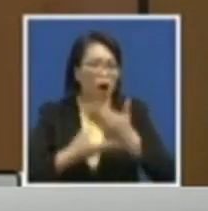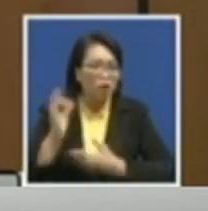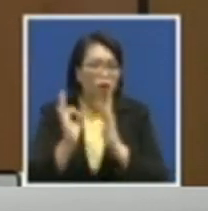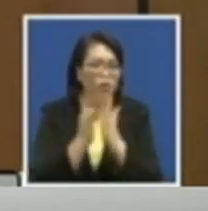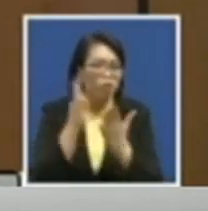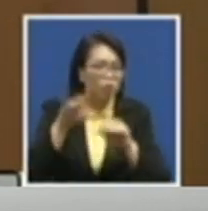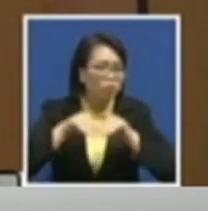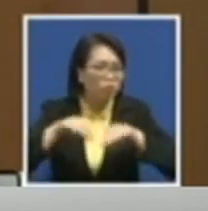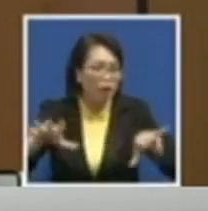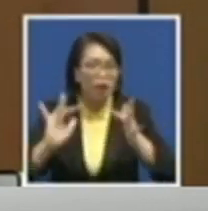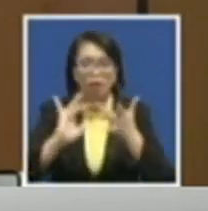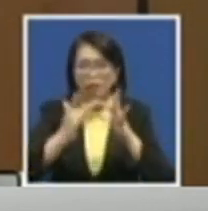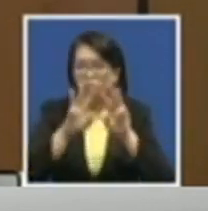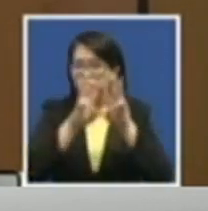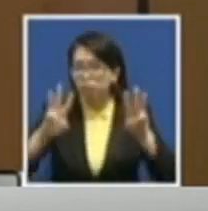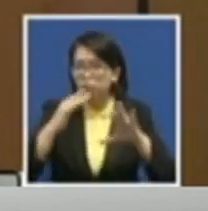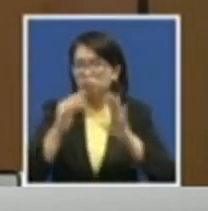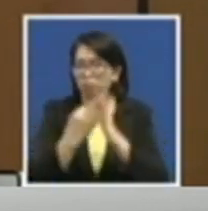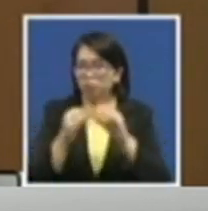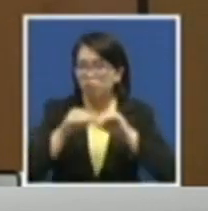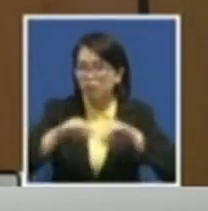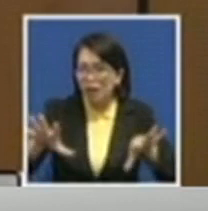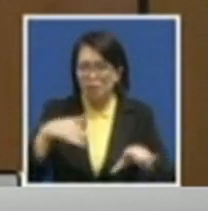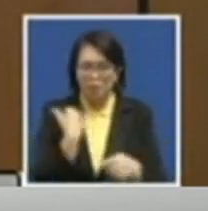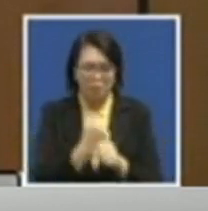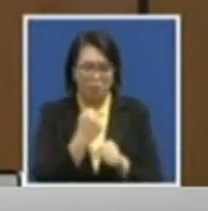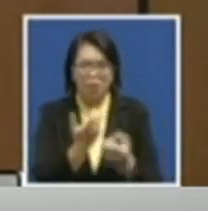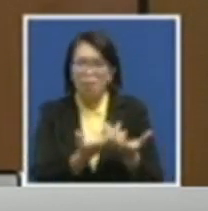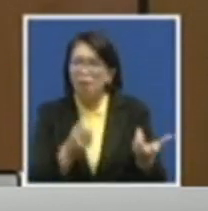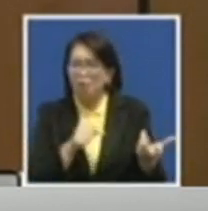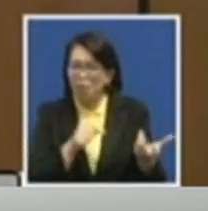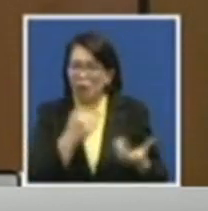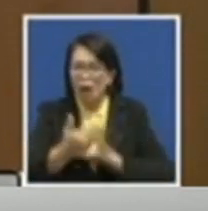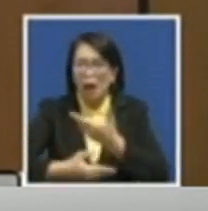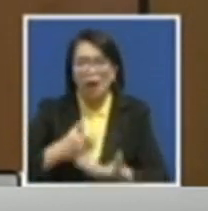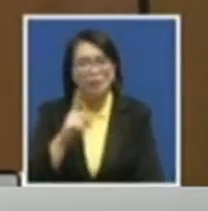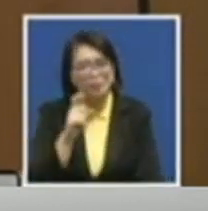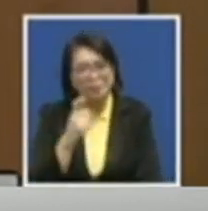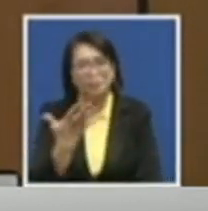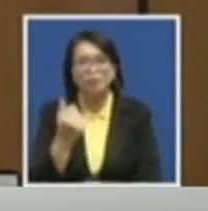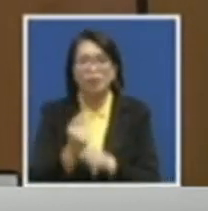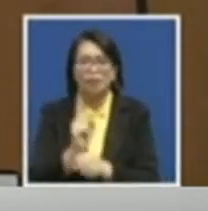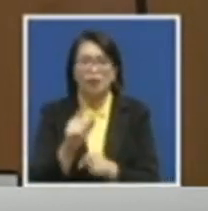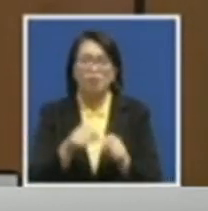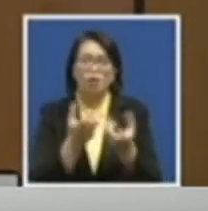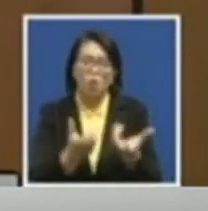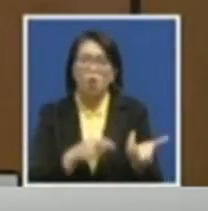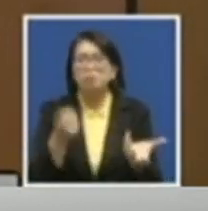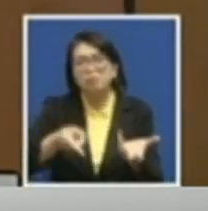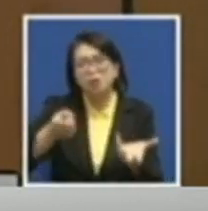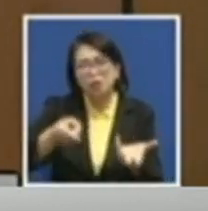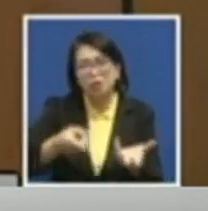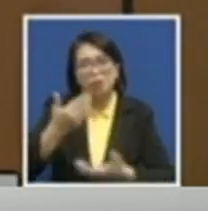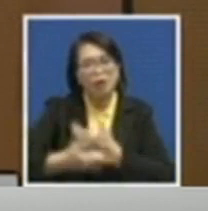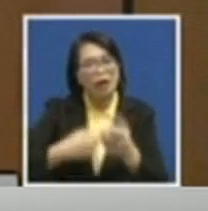หลือ15บาทเอกชนชอบสิครับชอบสิเพราะเขากลัวคนไม่มีคนขึ้นเขาอยากให้คนขึ้นเยอะๆแล้วเขาก็มาคิดเงินชดเชยกับรัฐ